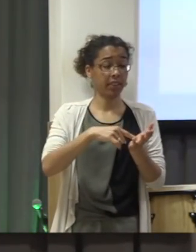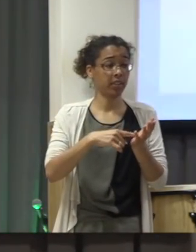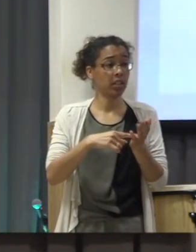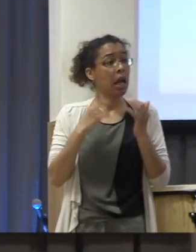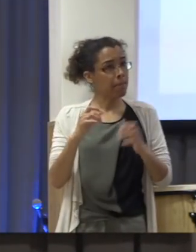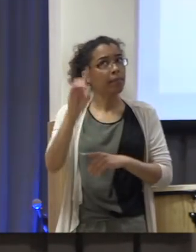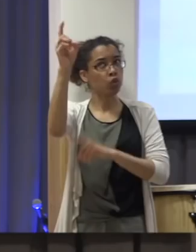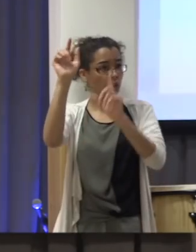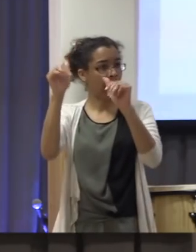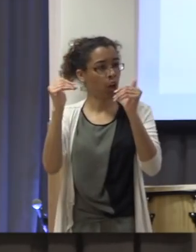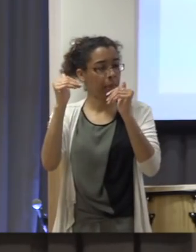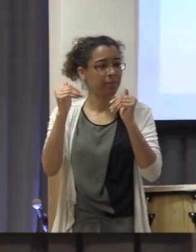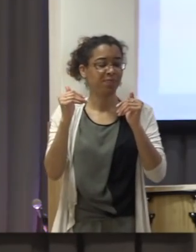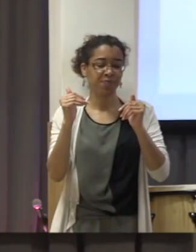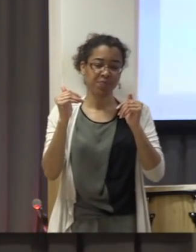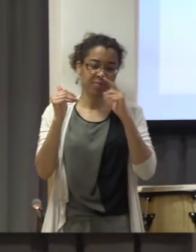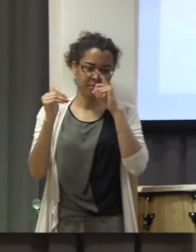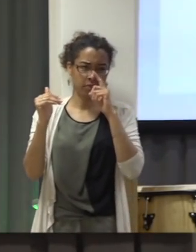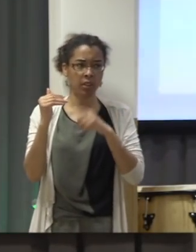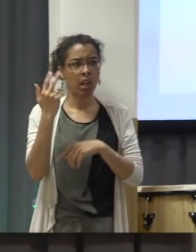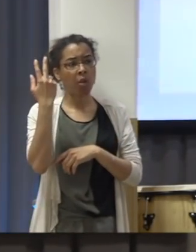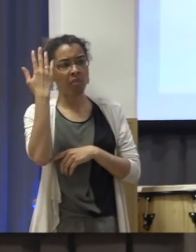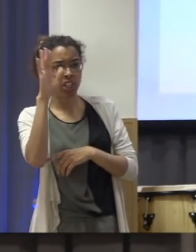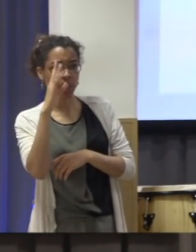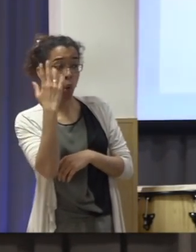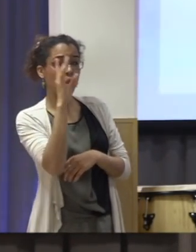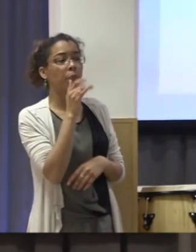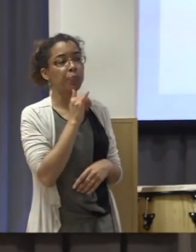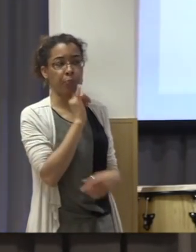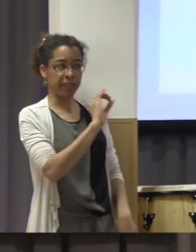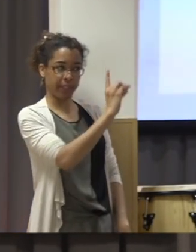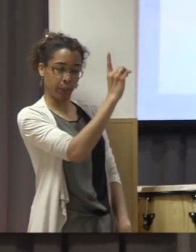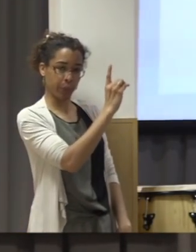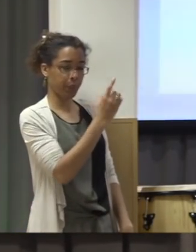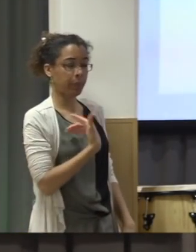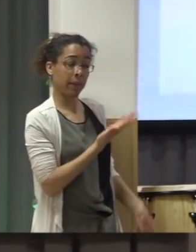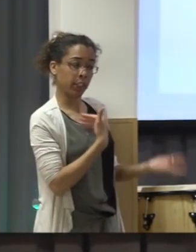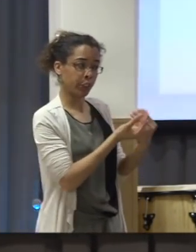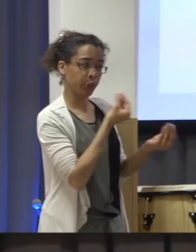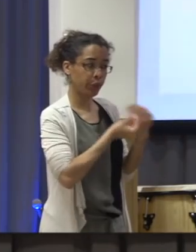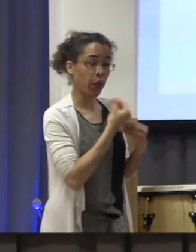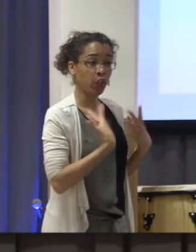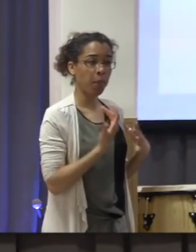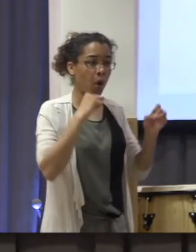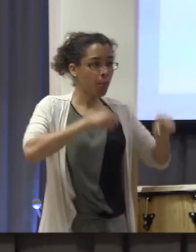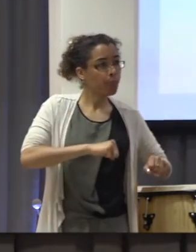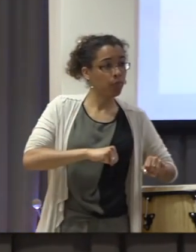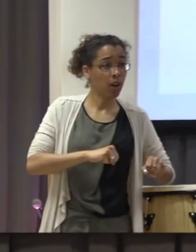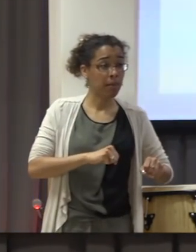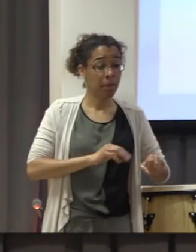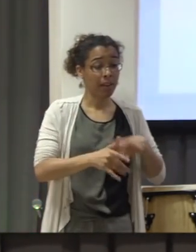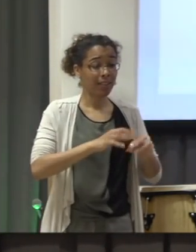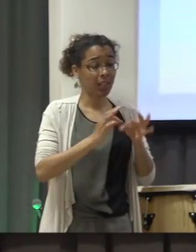son Dieu, mais ils préfèrent encore aller chercher un petit Dieu pour qu'il lui donne je ne sais pas quoi le pouvoir. Mais ça finit